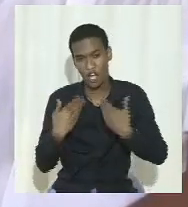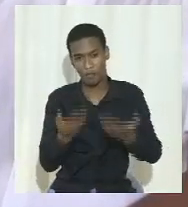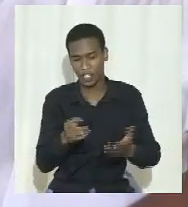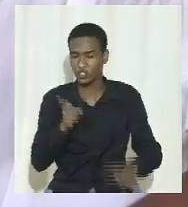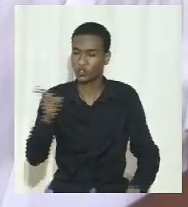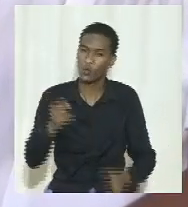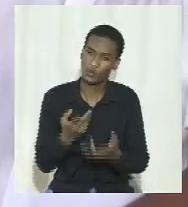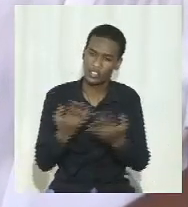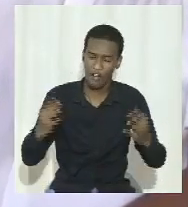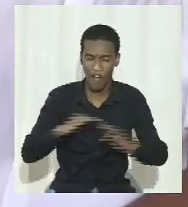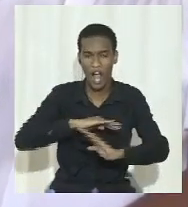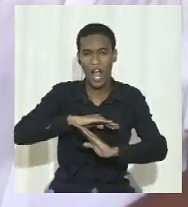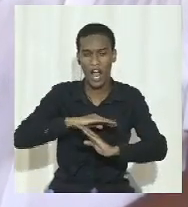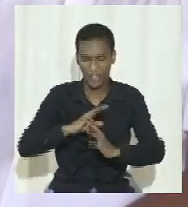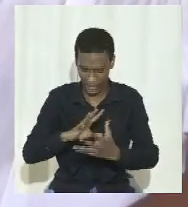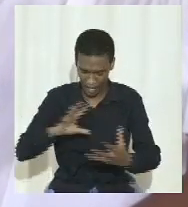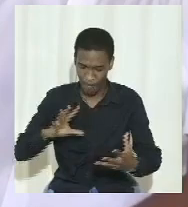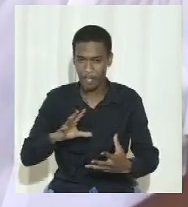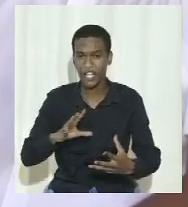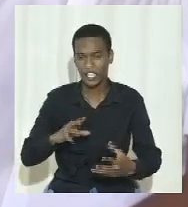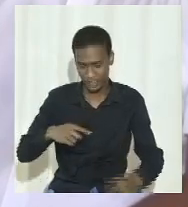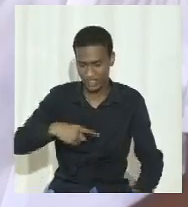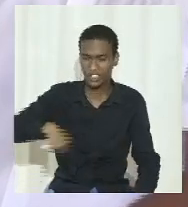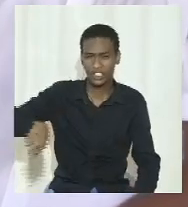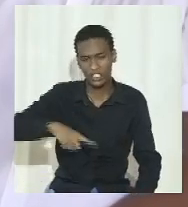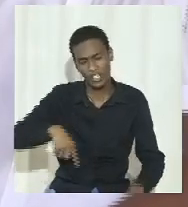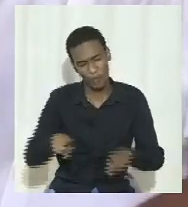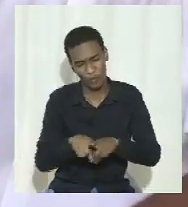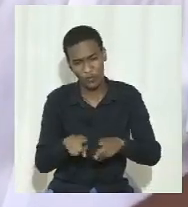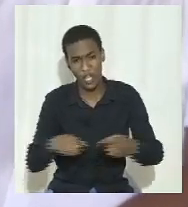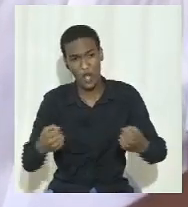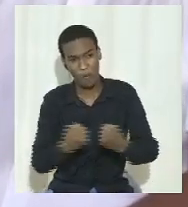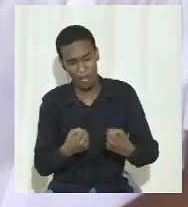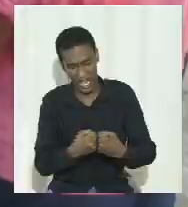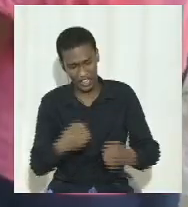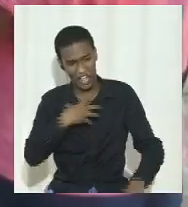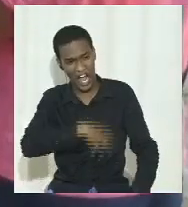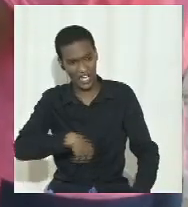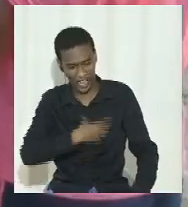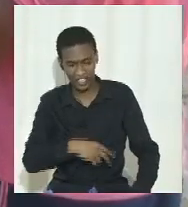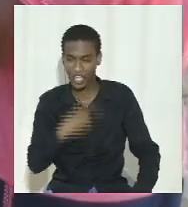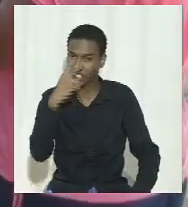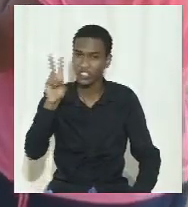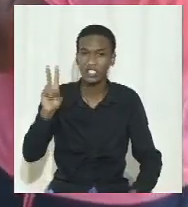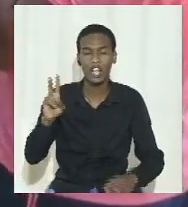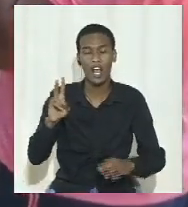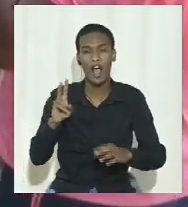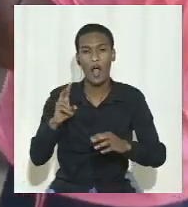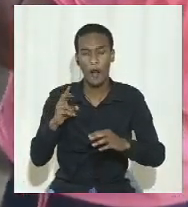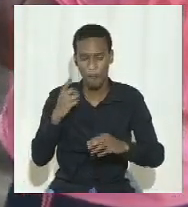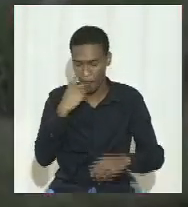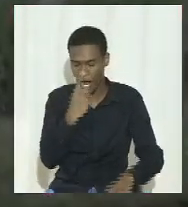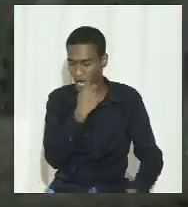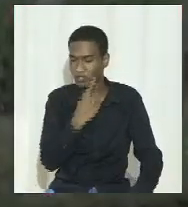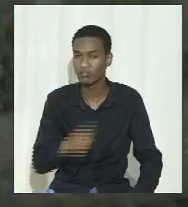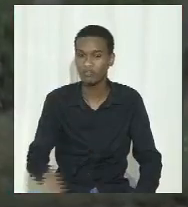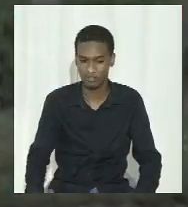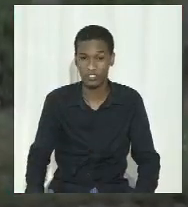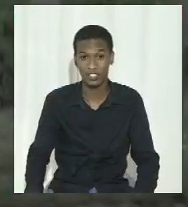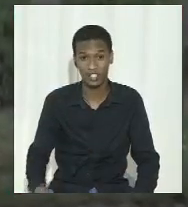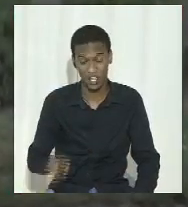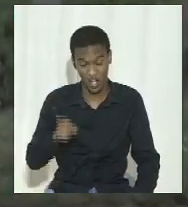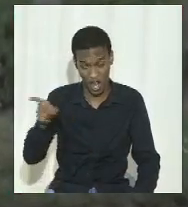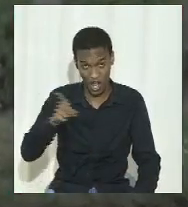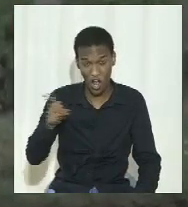mahazava-dehibe ametahantsika anio satria miady amina raha tsy hitamaso zany an-tsehny io. Hatreto aloha roa no lavin'ity COVID-19 ity teto